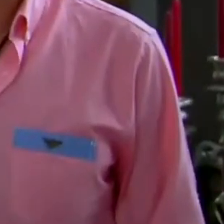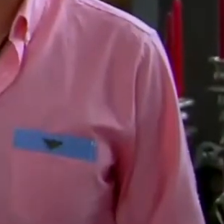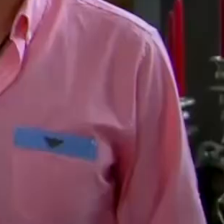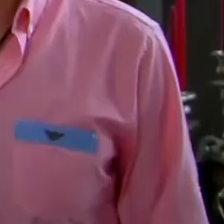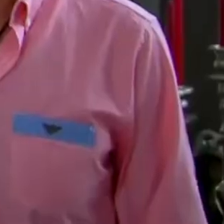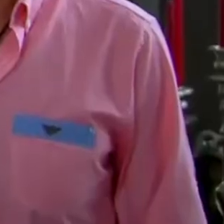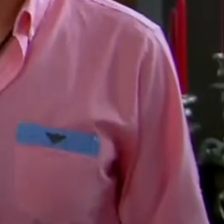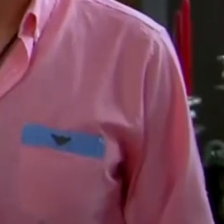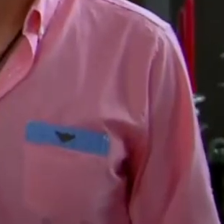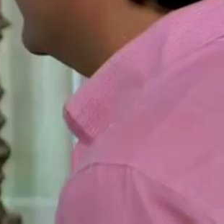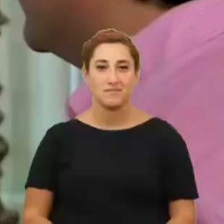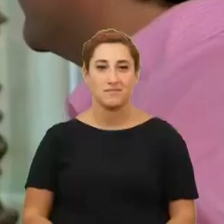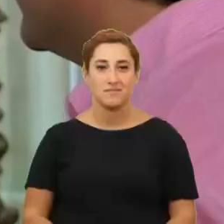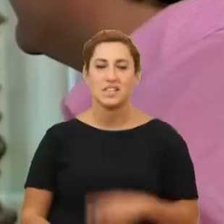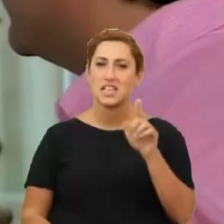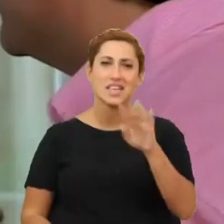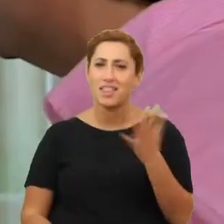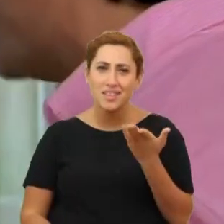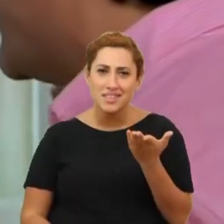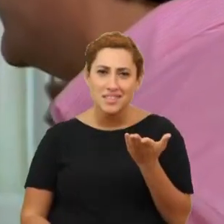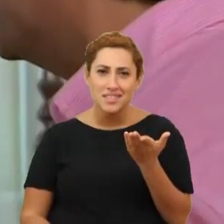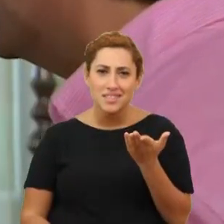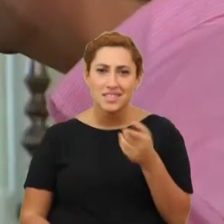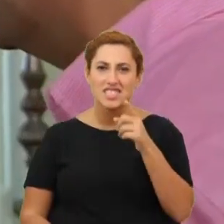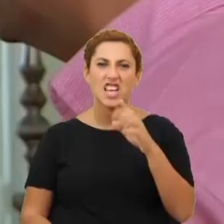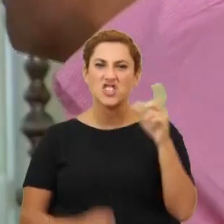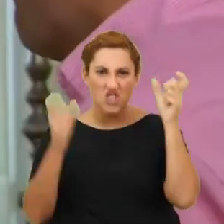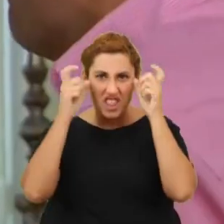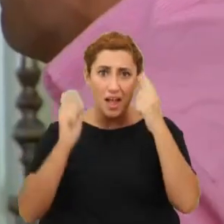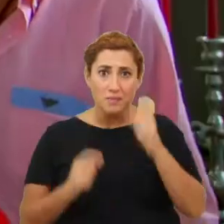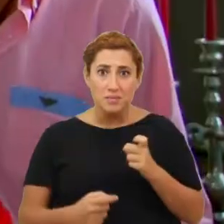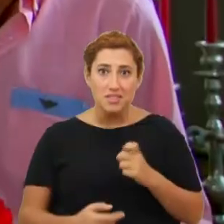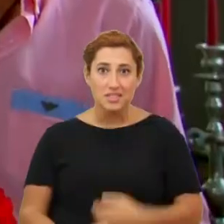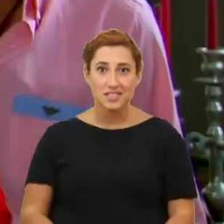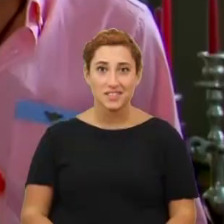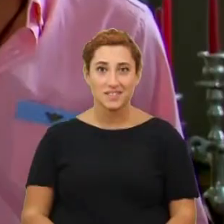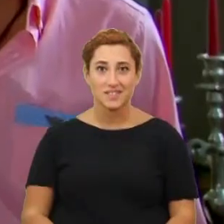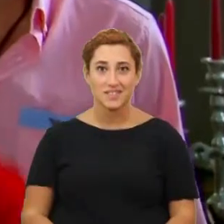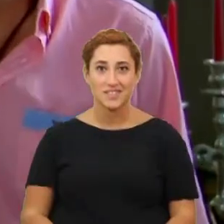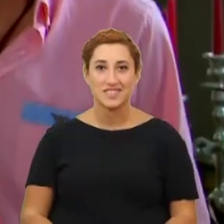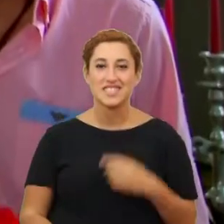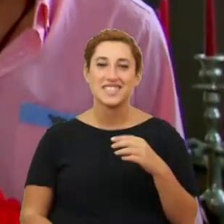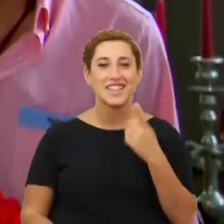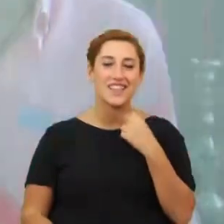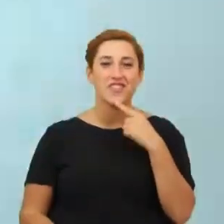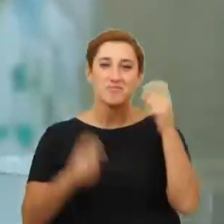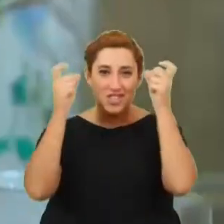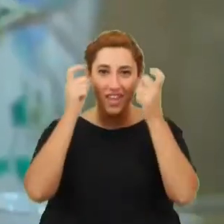Ya. Ya sen nesin? Sen şeytan mısın? Sevimli